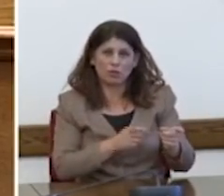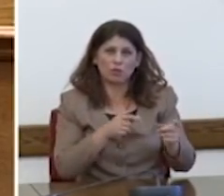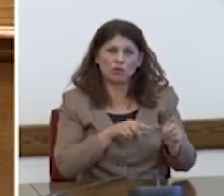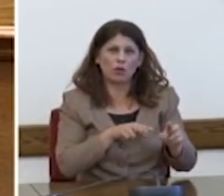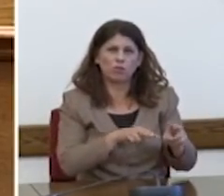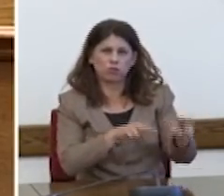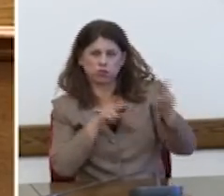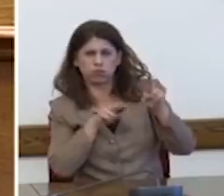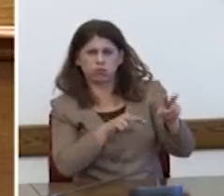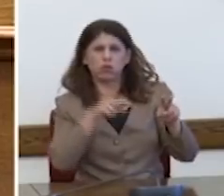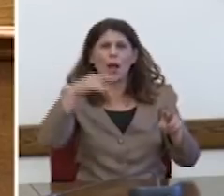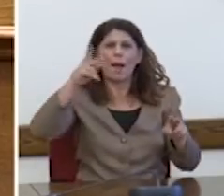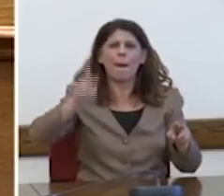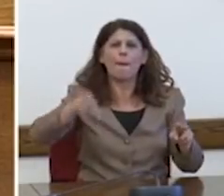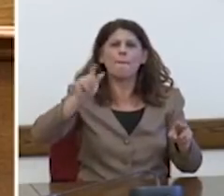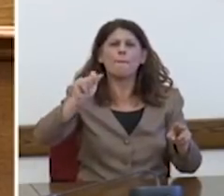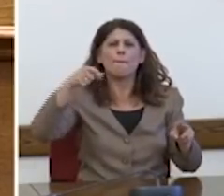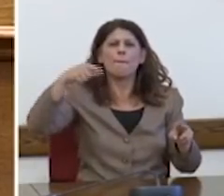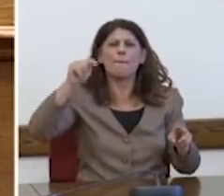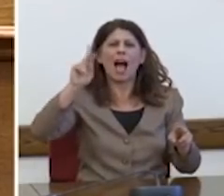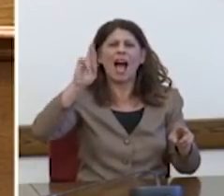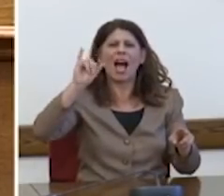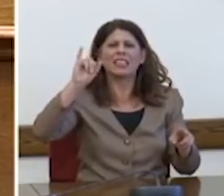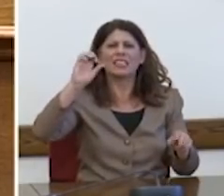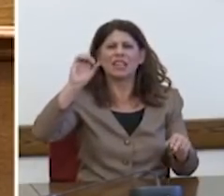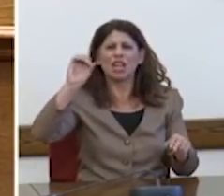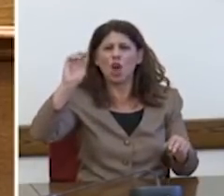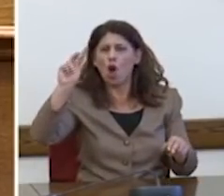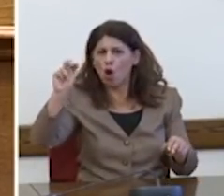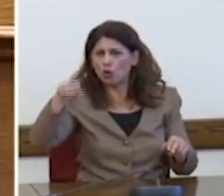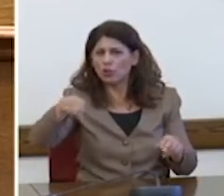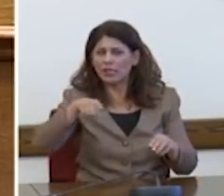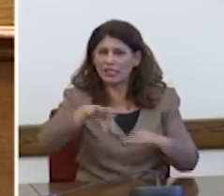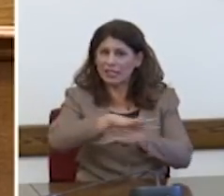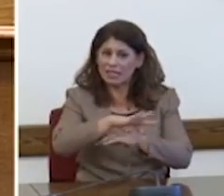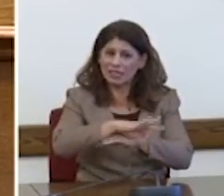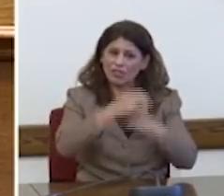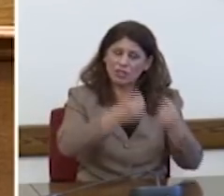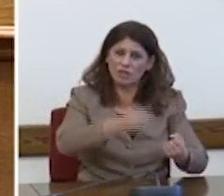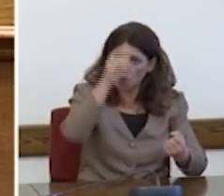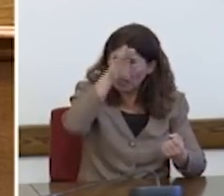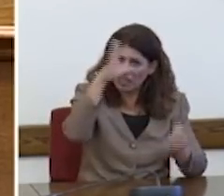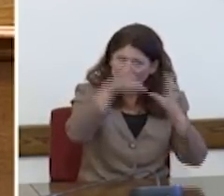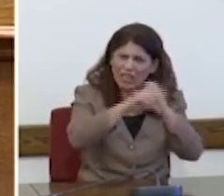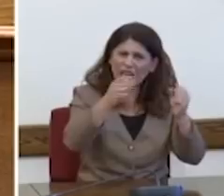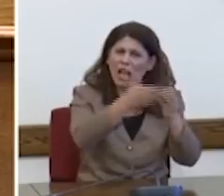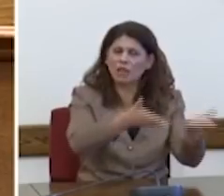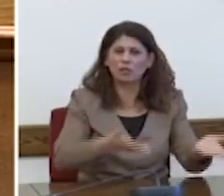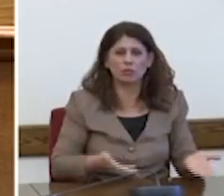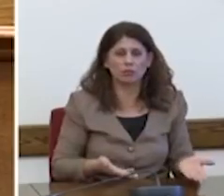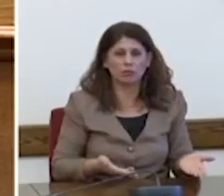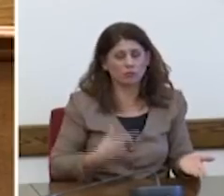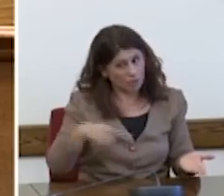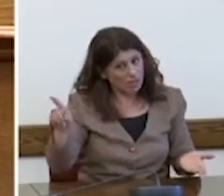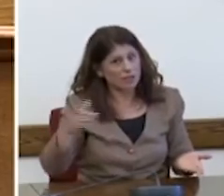Patriot στη Σαουδική Αραβία για τα επιθετικά σχέδια ενάντια στο Ιράν? Στείλατε. Όταν η